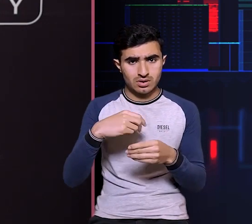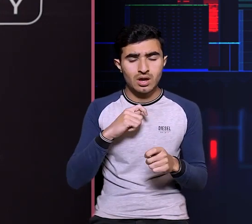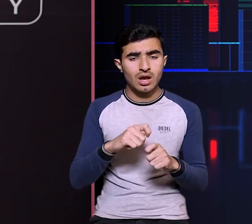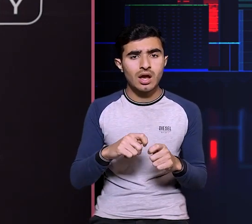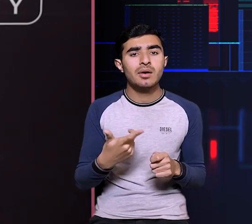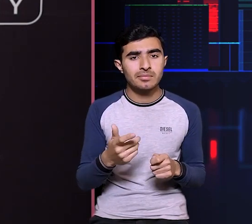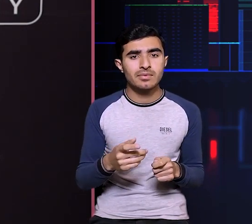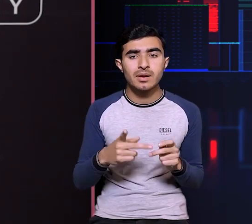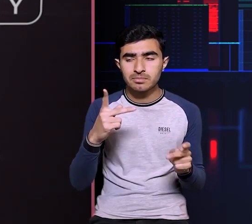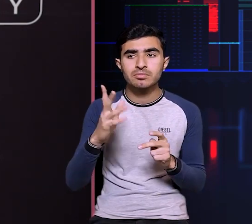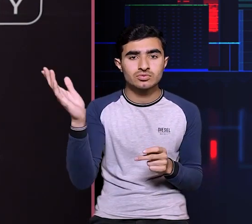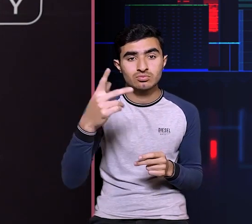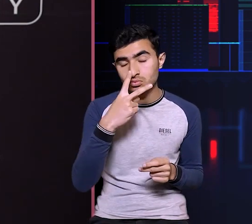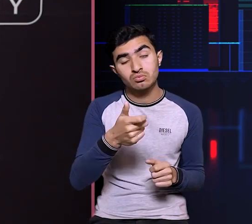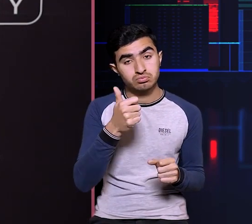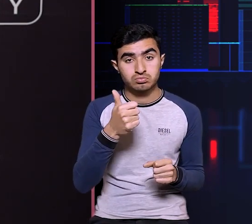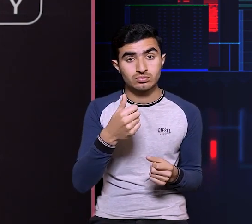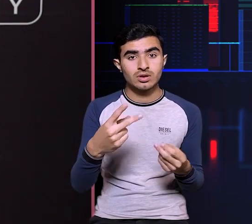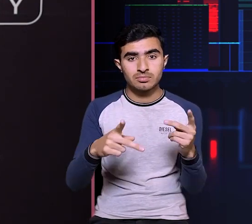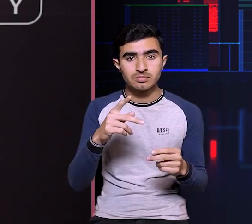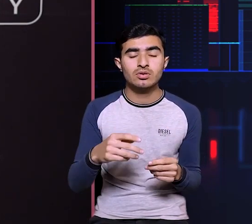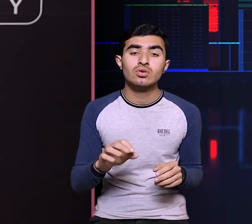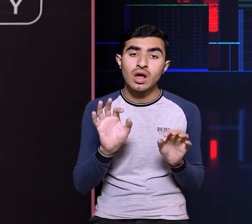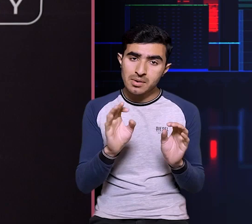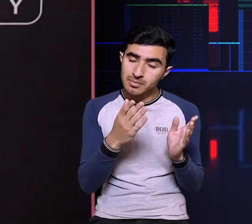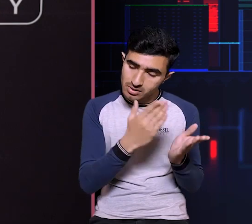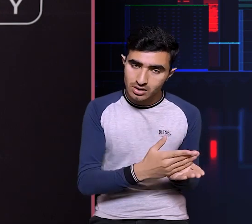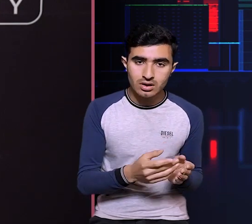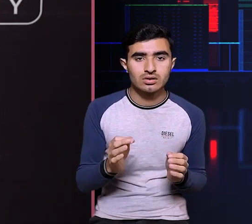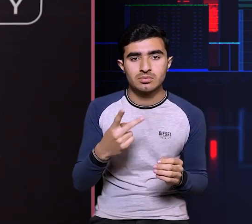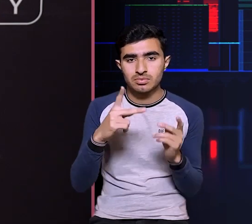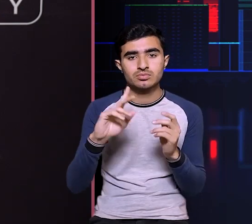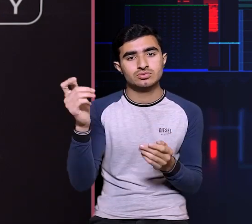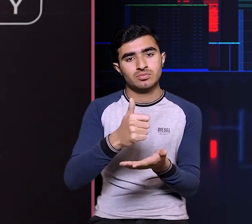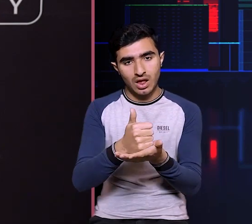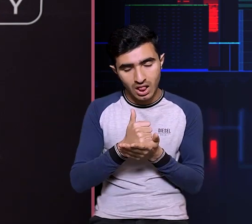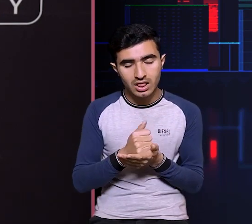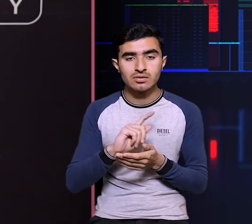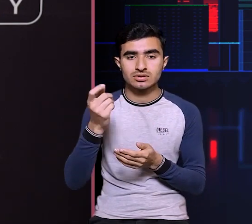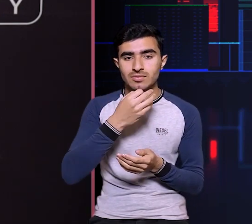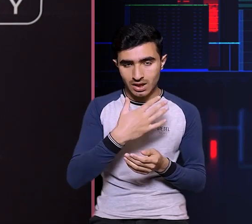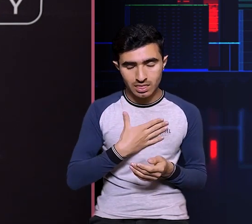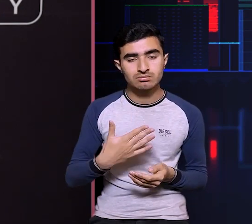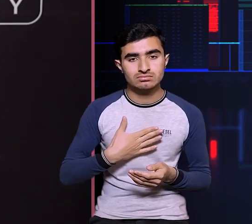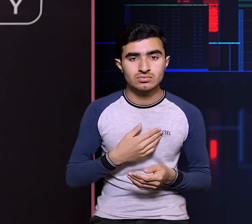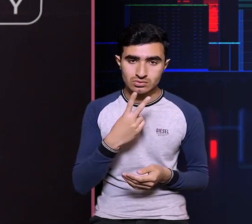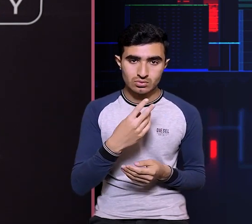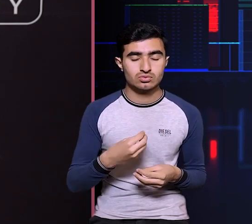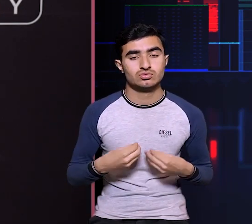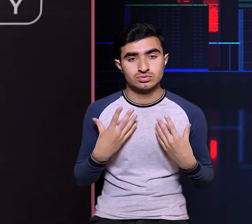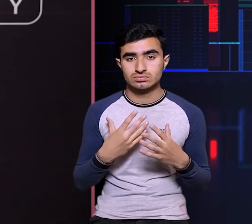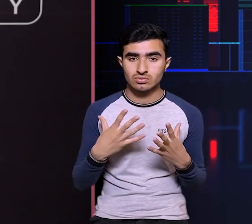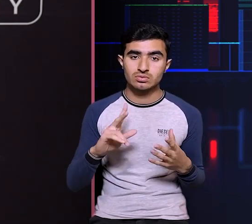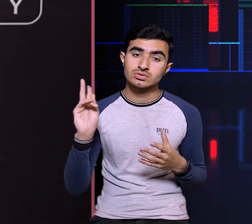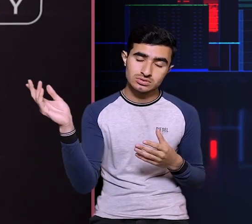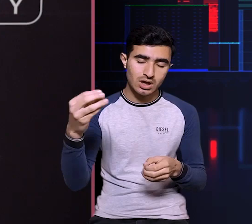ना, एक एक्सेप्टेंस बाय द पब्लिक के ब्रांडिंग की, उसकी वजह से पीपल ऑल्सो न्यू मी एंड दे रिस्पेक्टेड अस. तो ये एडेड